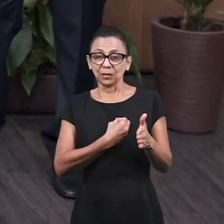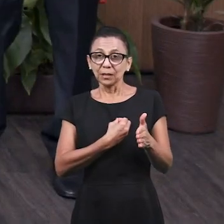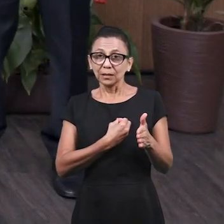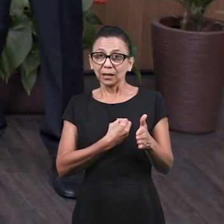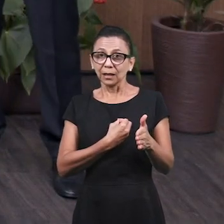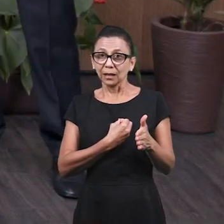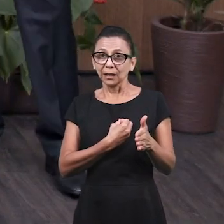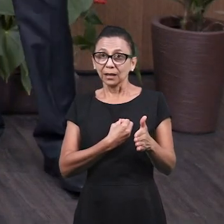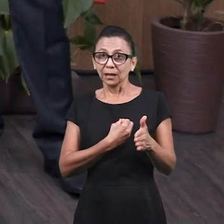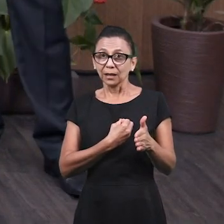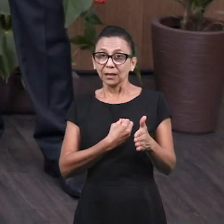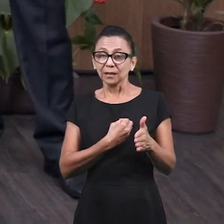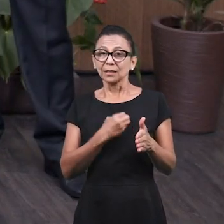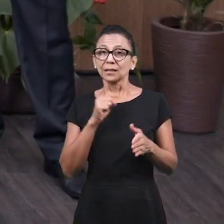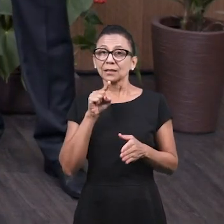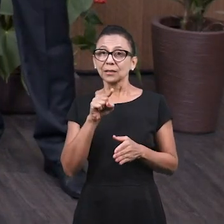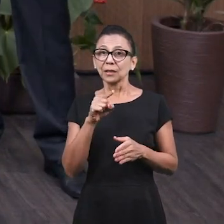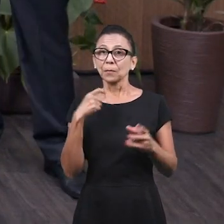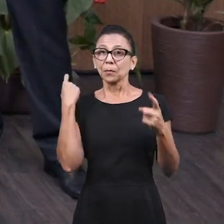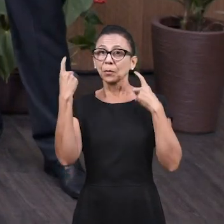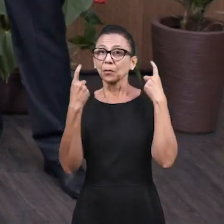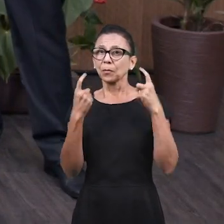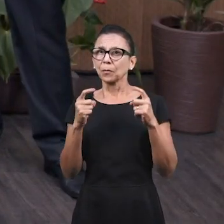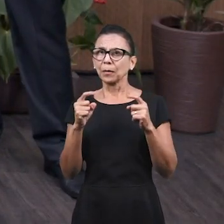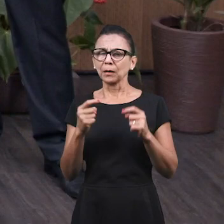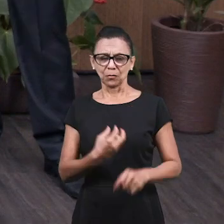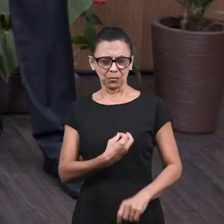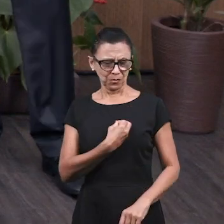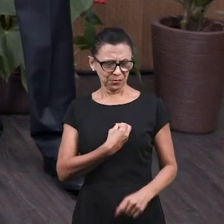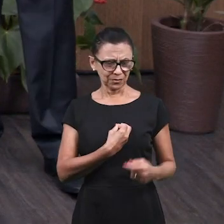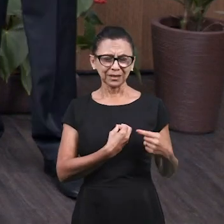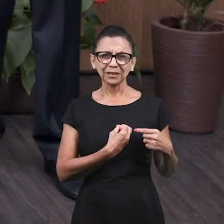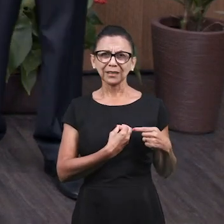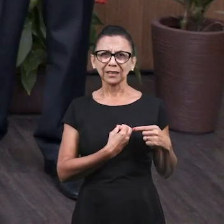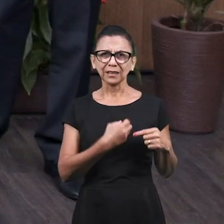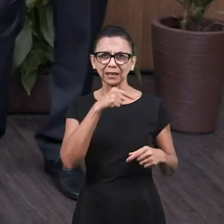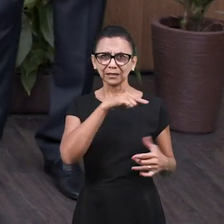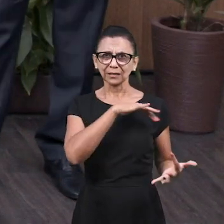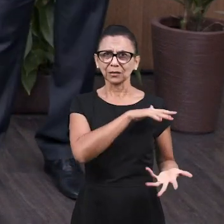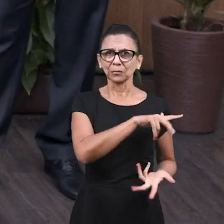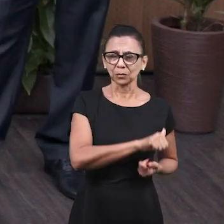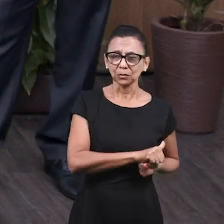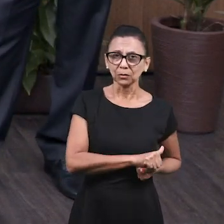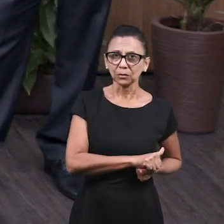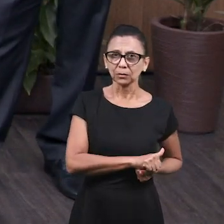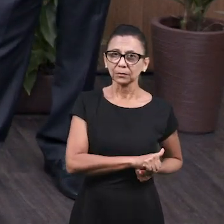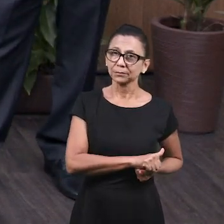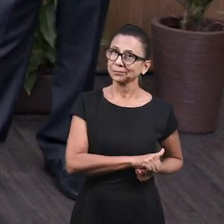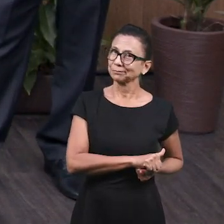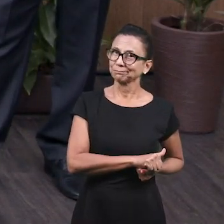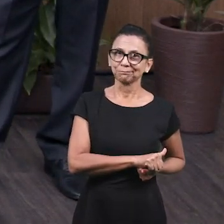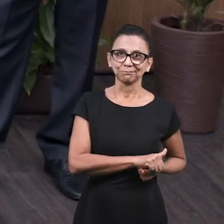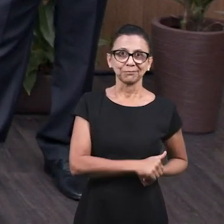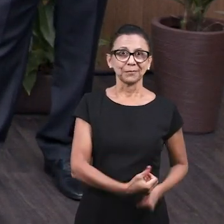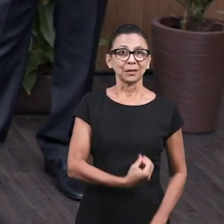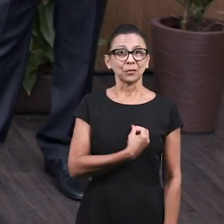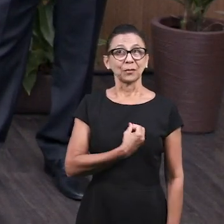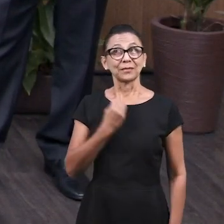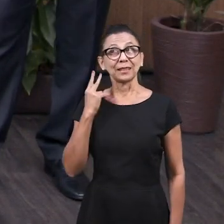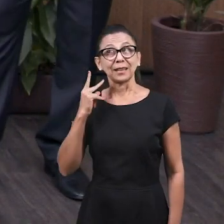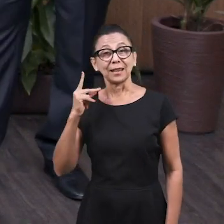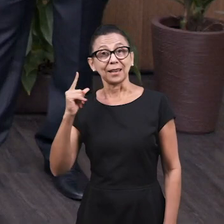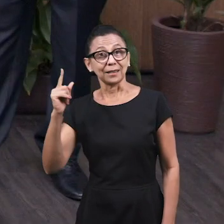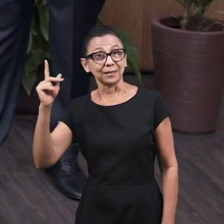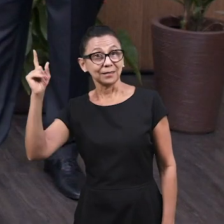готовиться к жизни. Но какой жизни? К вечной жизни. Вечная жизнь, которую